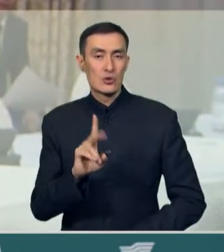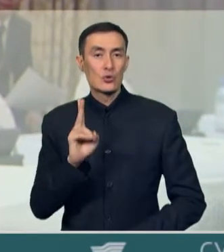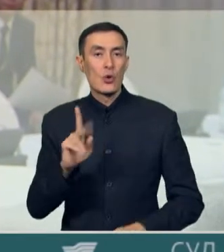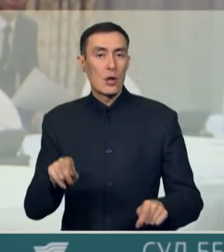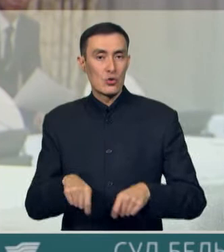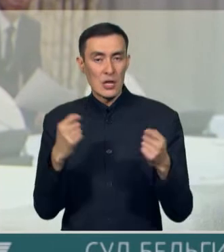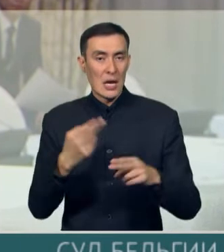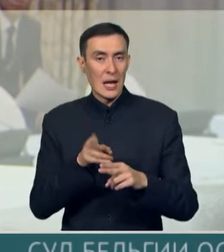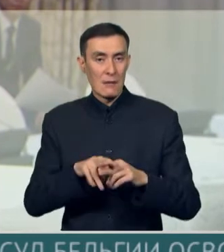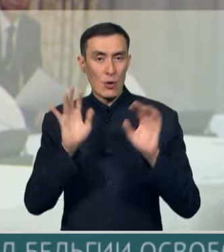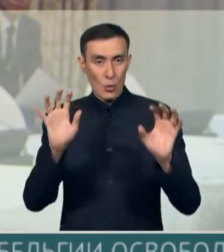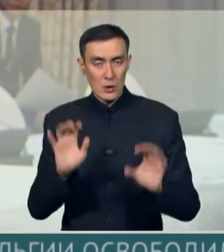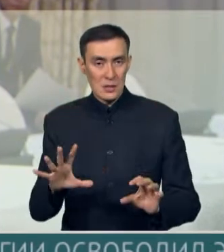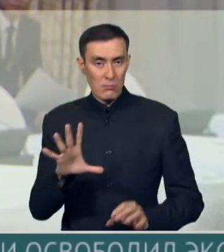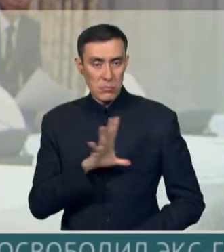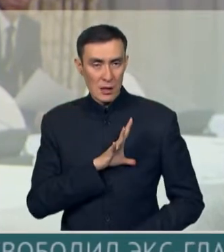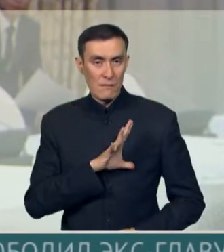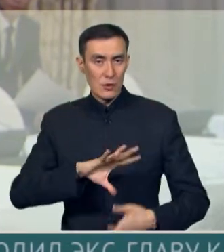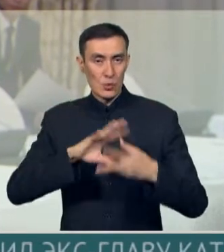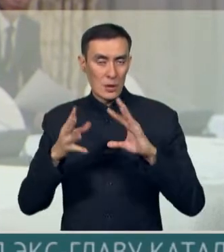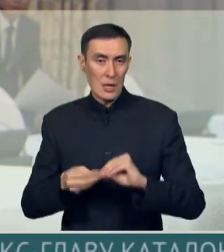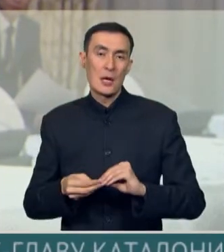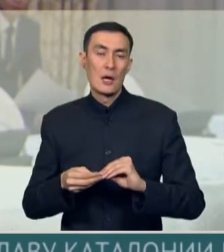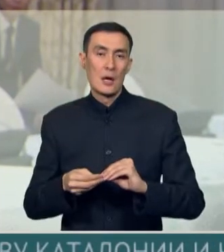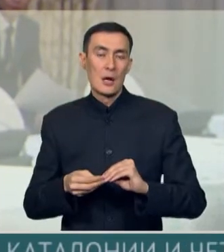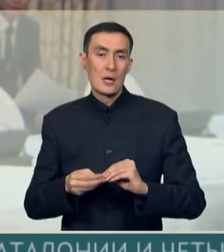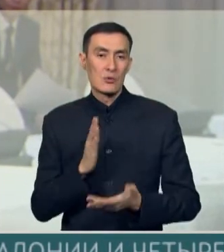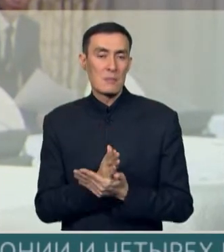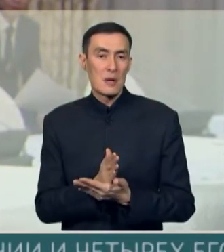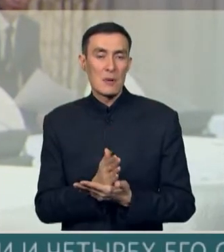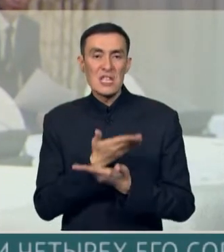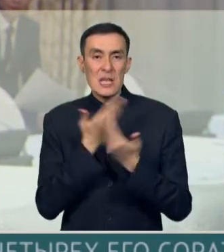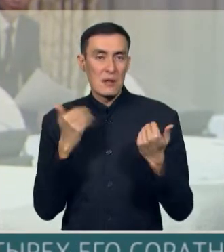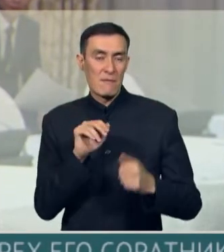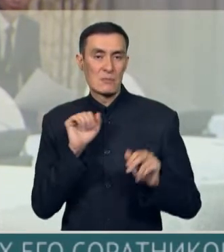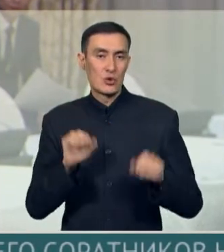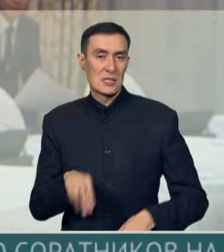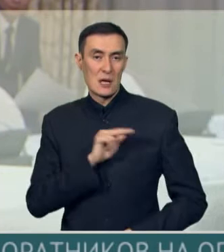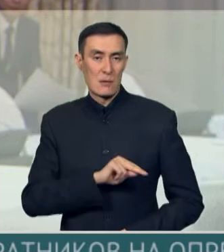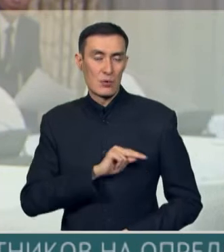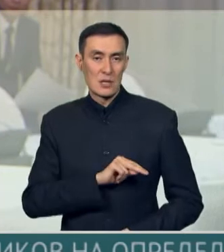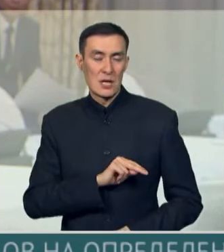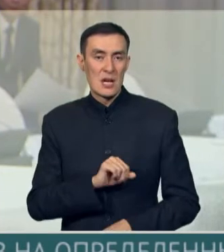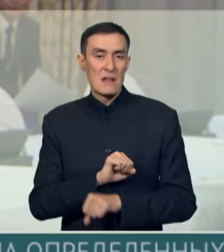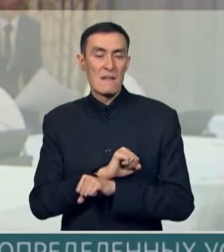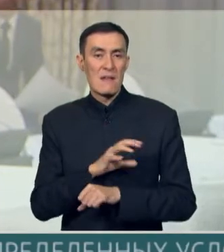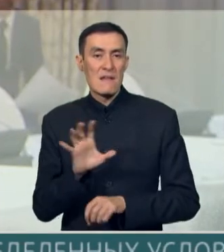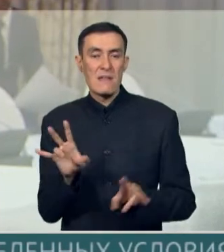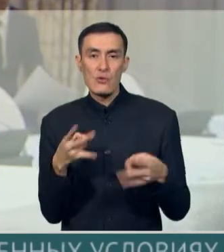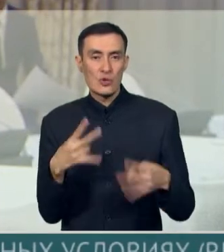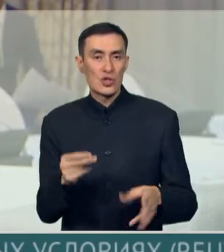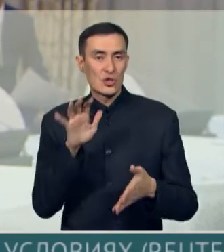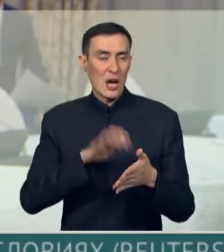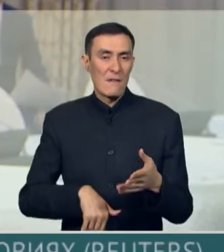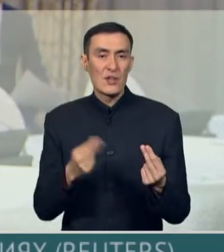нарушение этого кодекса привело к тому, чтобы ты не имел возможности работать в своей профессии. Здесь не важны штрафы, какие-то